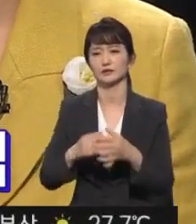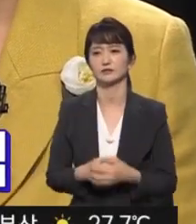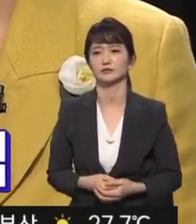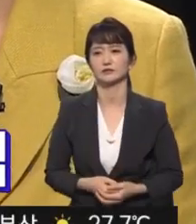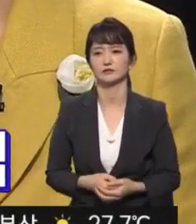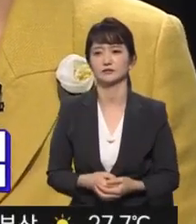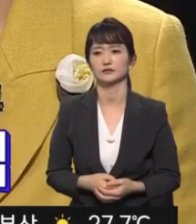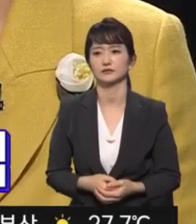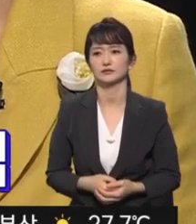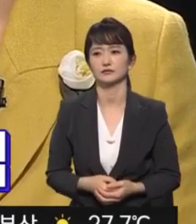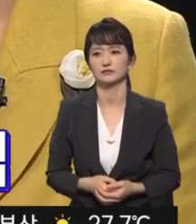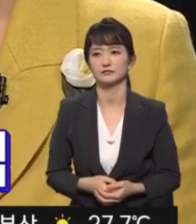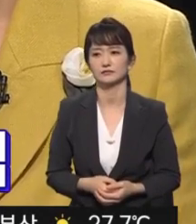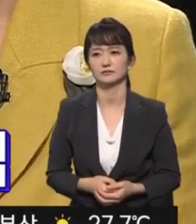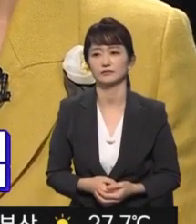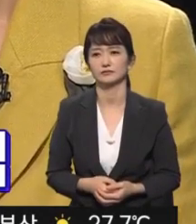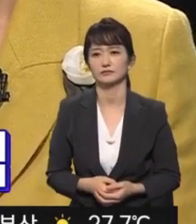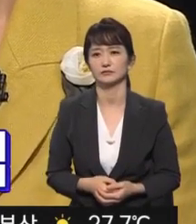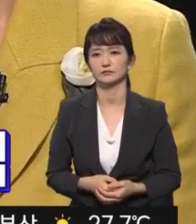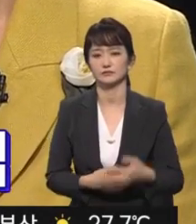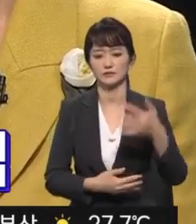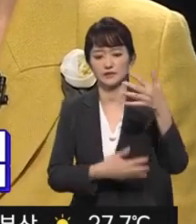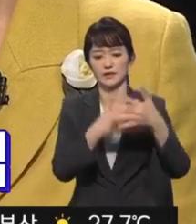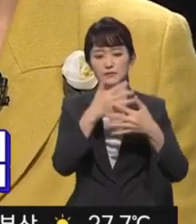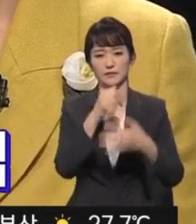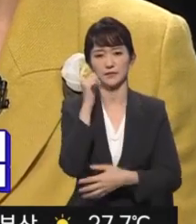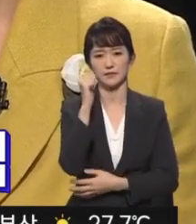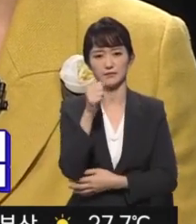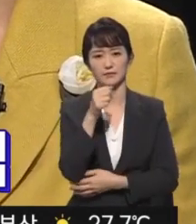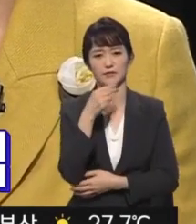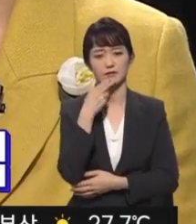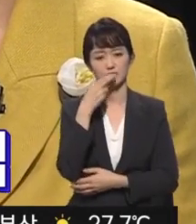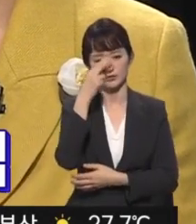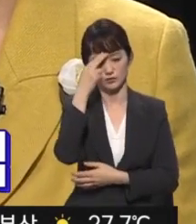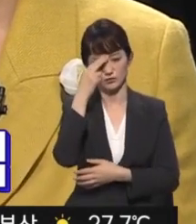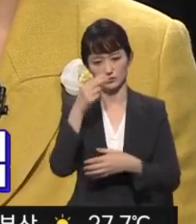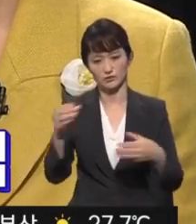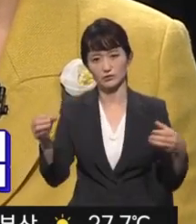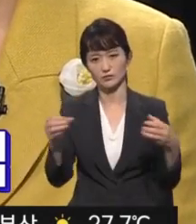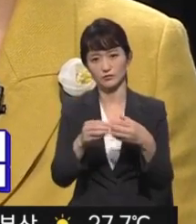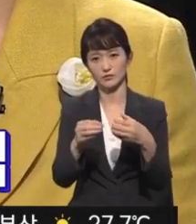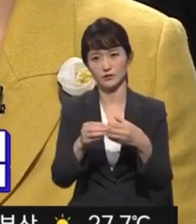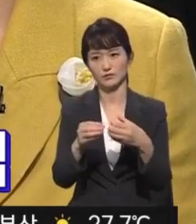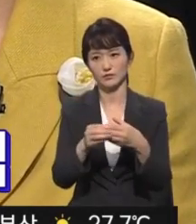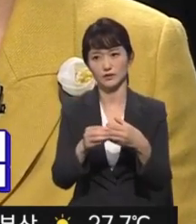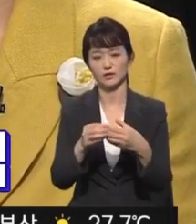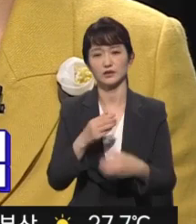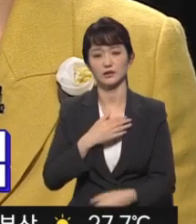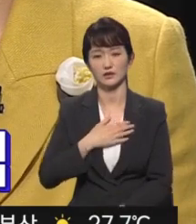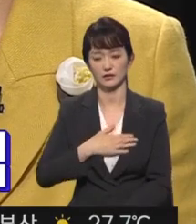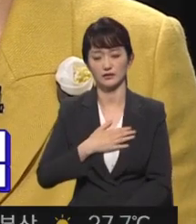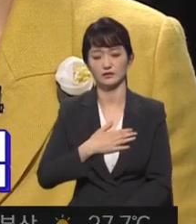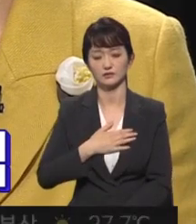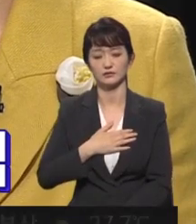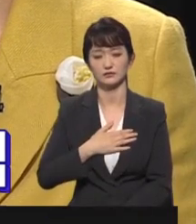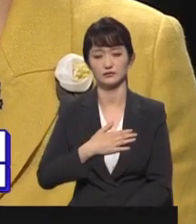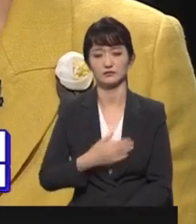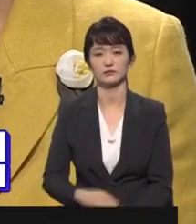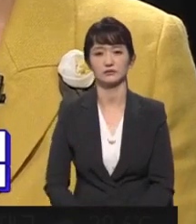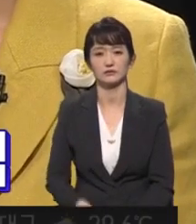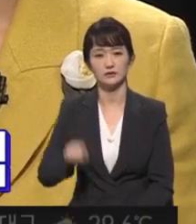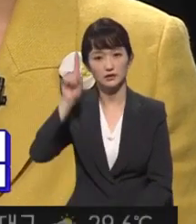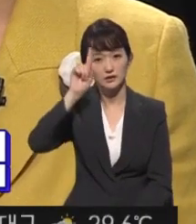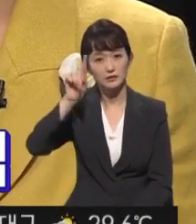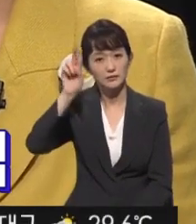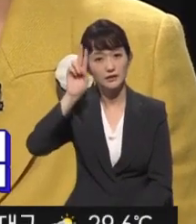맨날 뭐 이거 하고 건배하고 이것만 화면에 나오니까 웬만한 사람들은 타 진짜 밥 먹는 줄 아는 일 박일호 밥 먹는 줄 아는 연찬